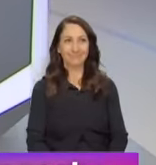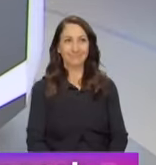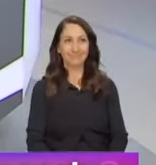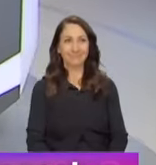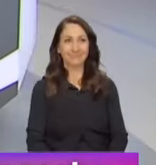mola